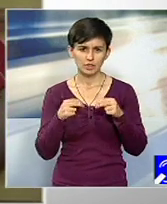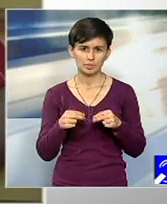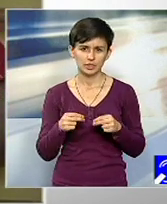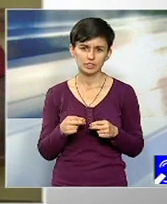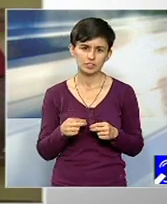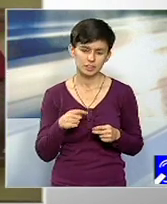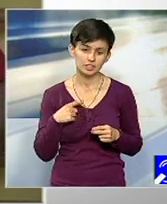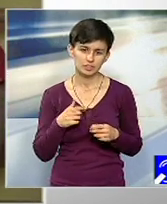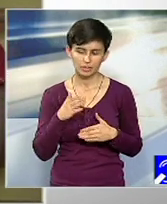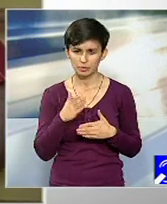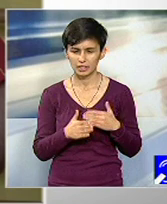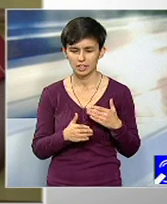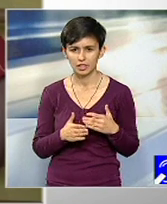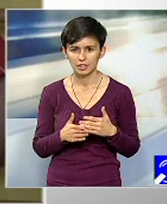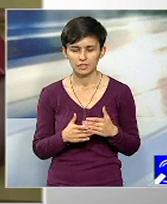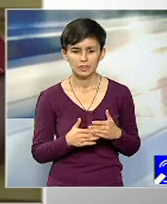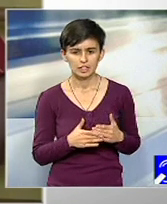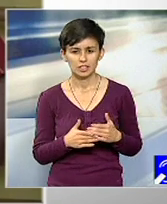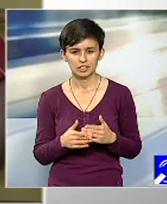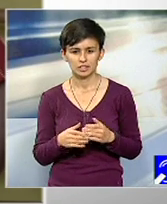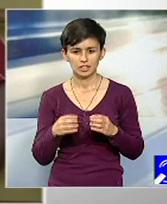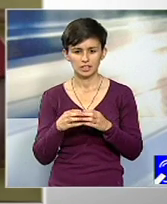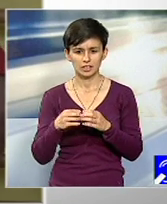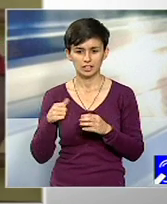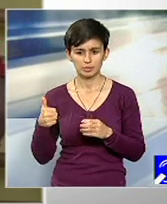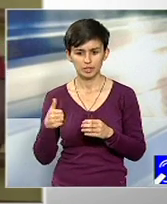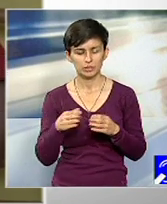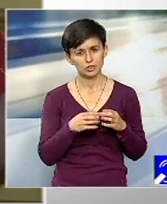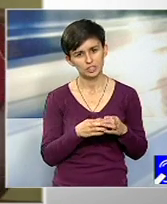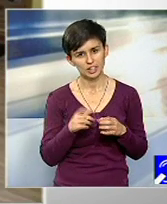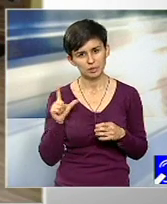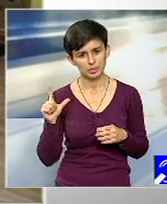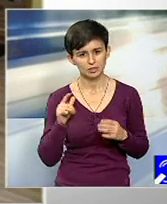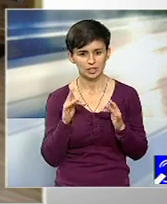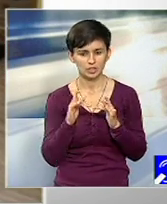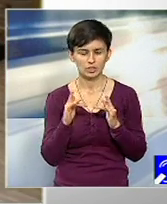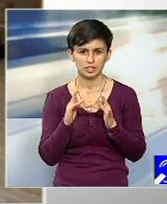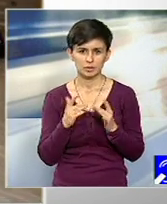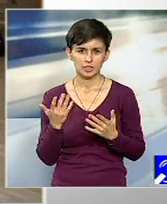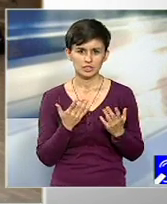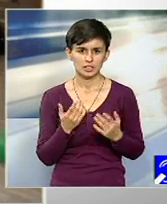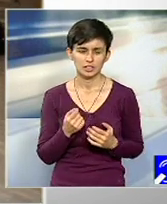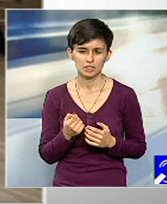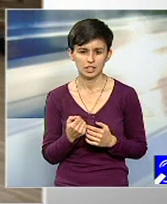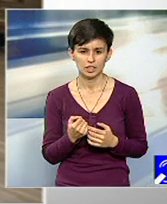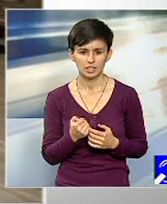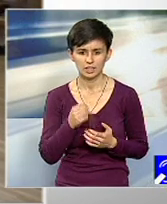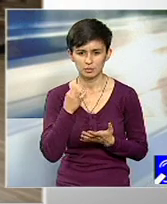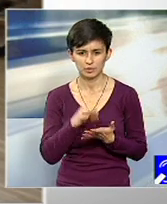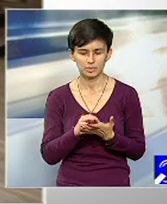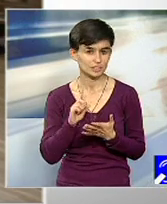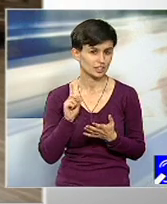1, între ei, deci echipa 1 cu echipa 2, meci în care le-am promis că nu stau la niciunii pe bancă și am ieșit